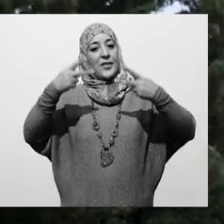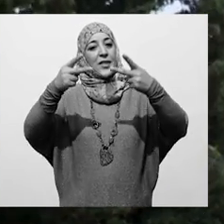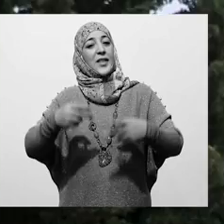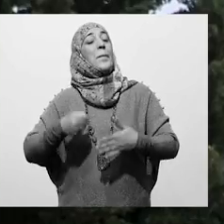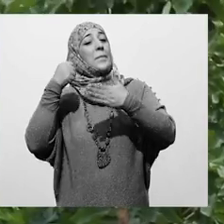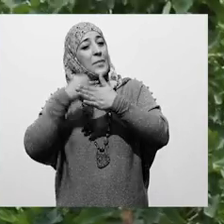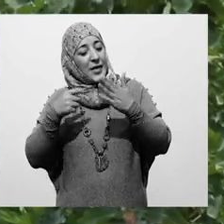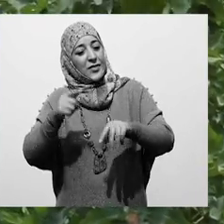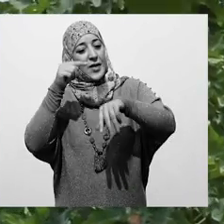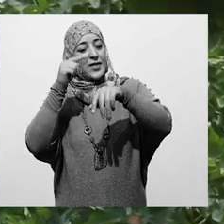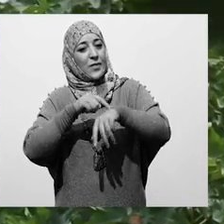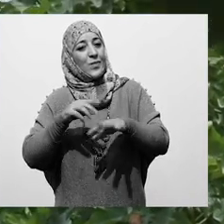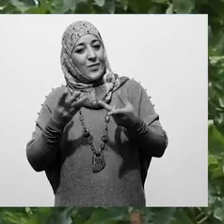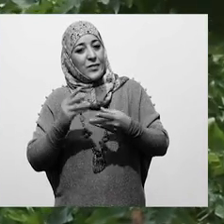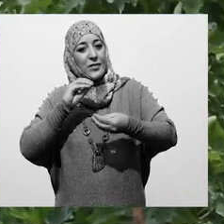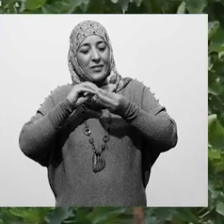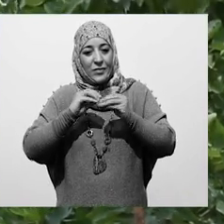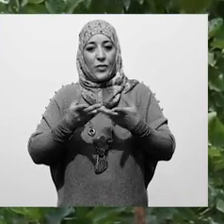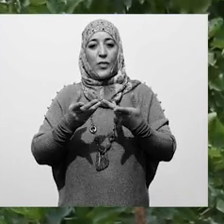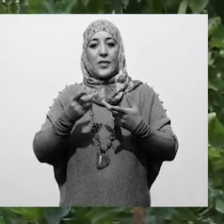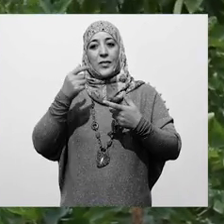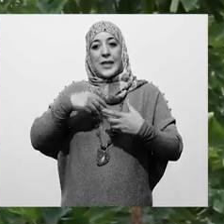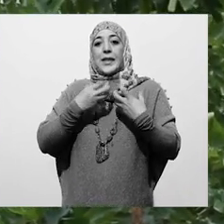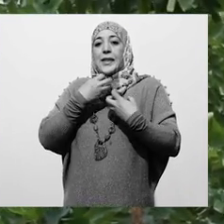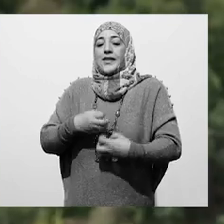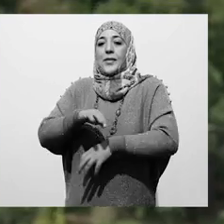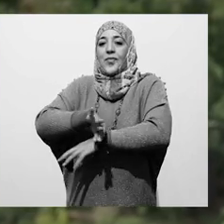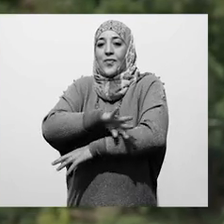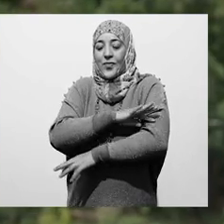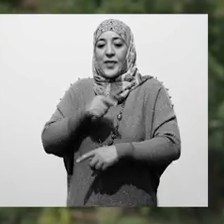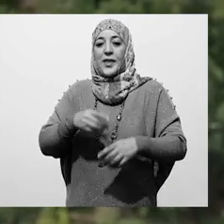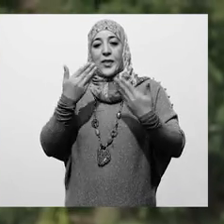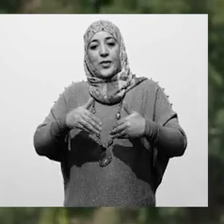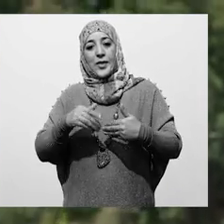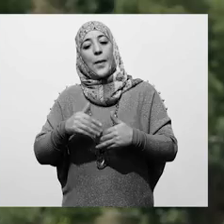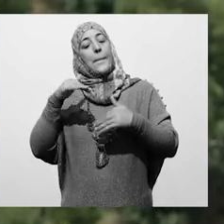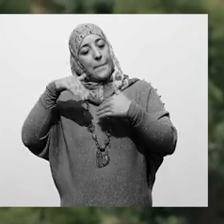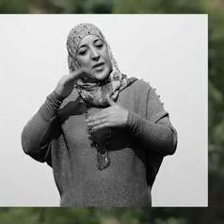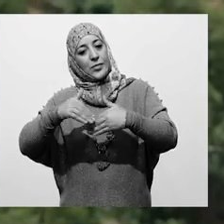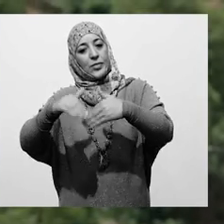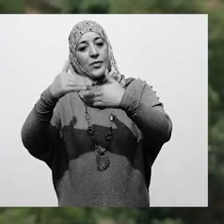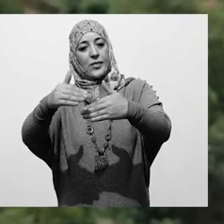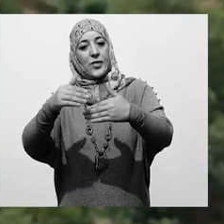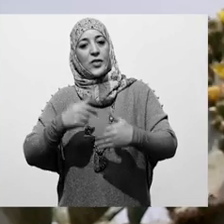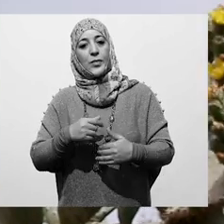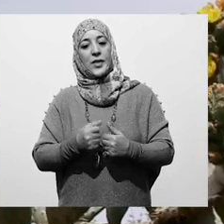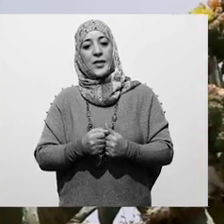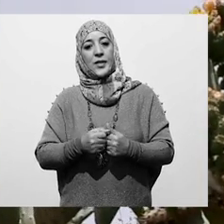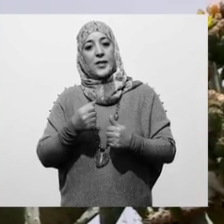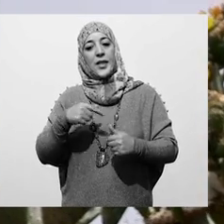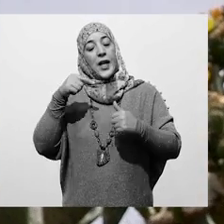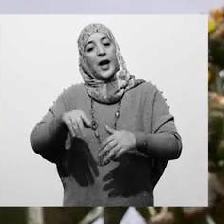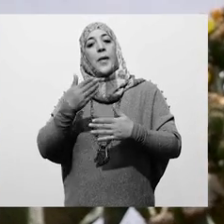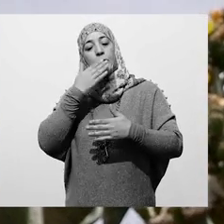sa vie. Malgré, il y a des moments que je sens que je suis handicapé et ça, c'est de passer. Mais à ce moment-là,